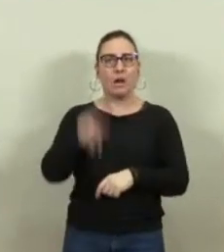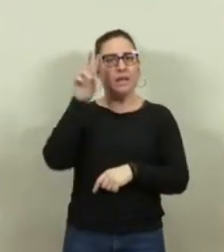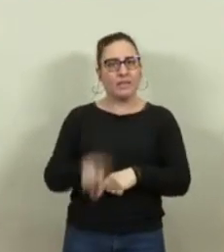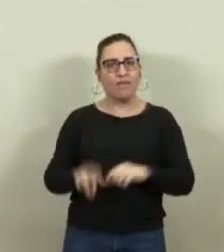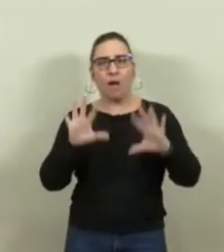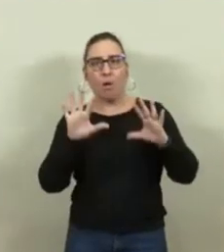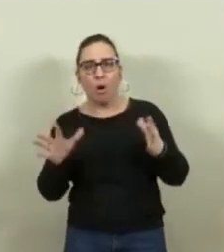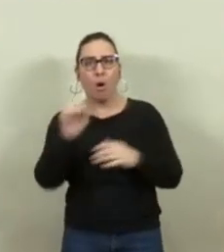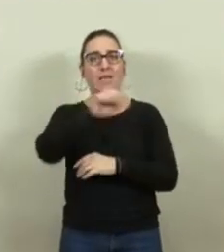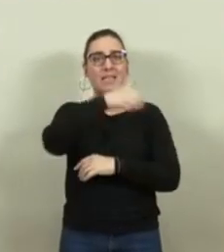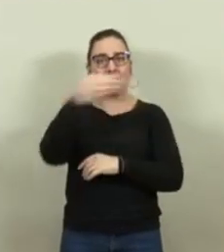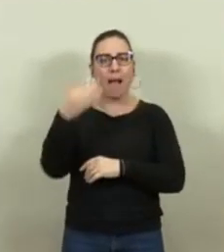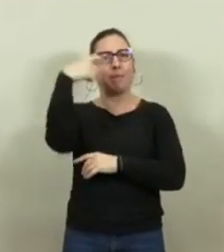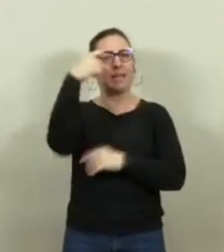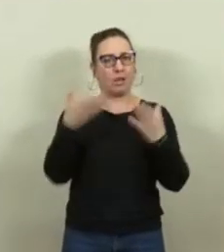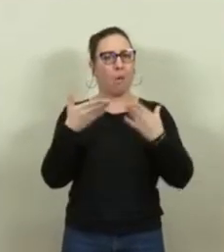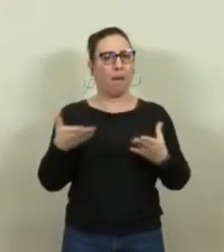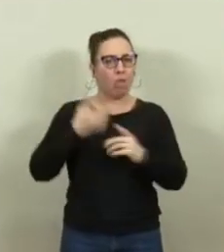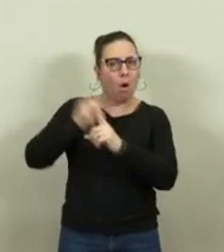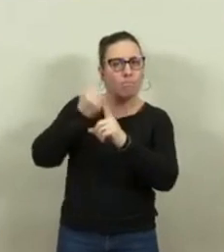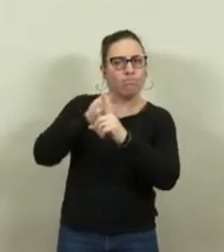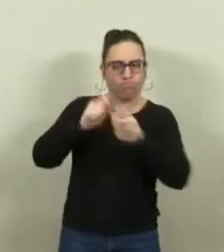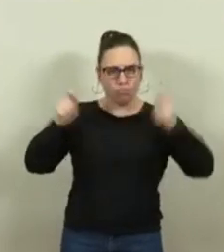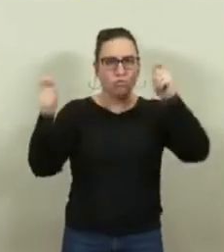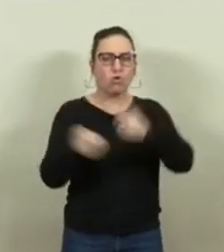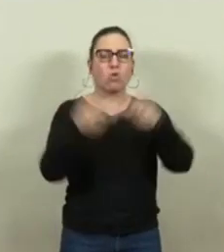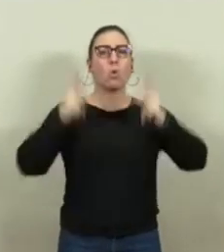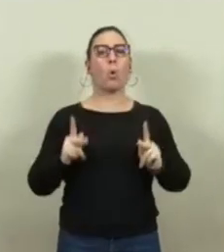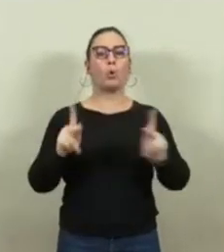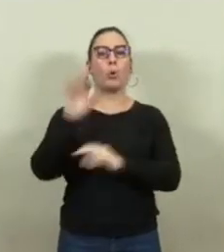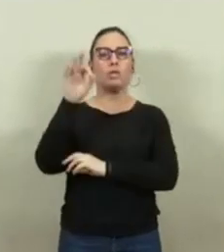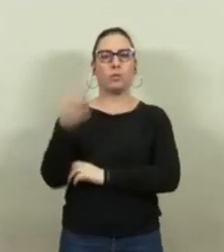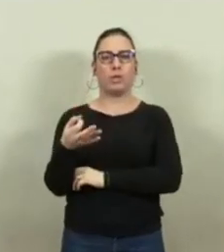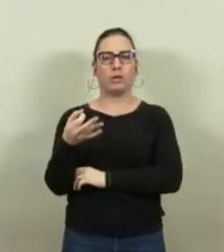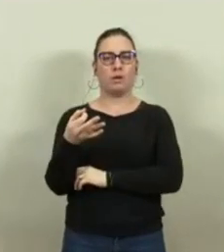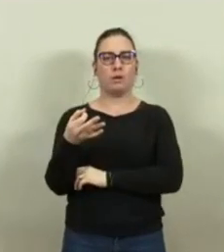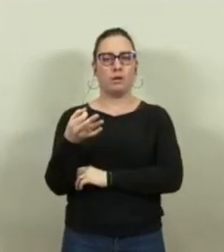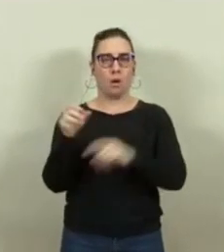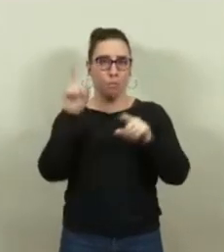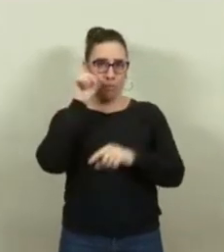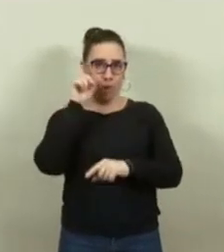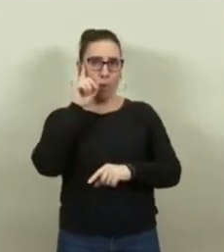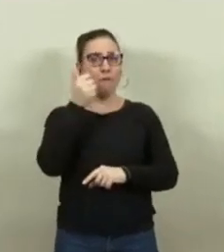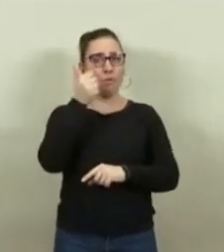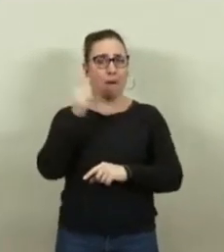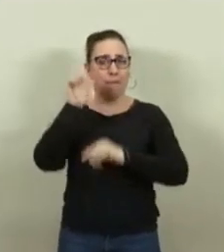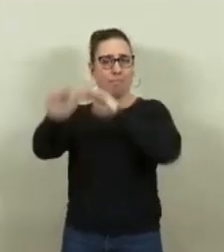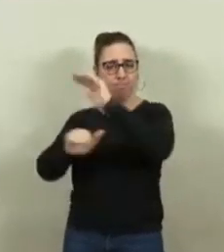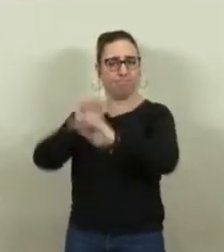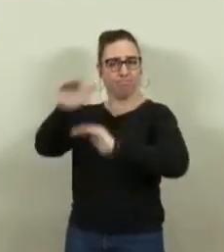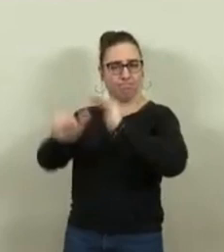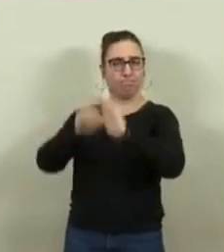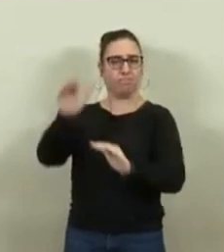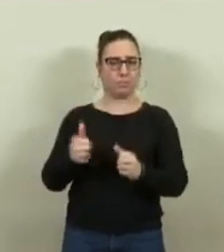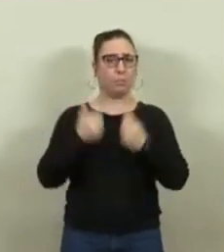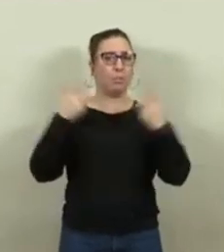du SMAG actuel pour rétablir leur autorisation cette année, alors que vous aviez été interpellé de multiples fois au cours